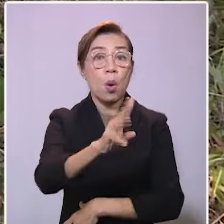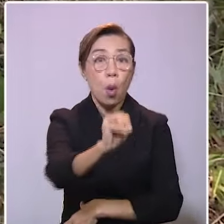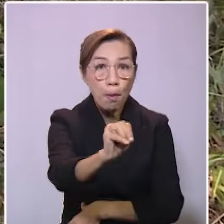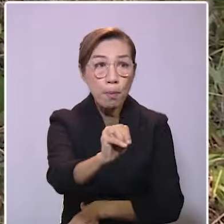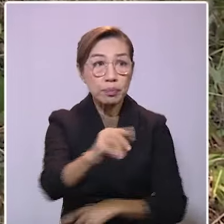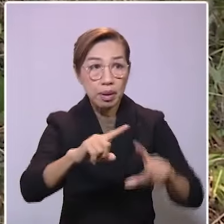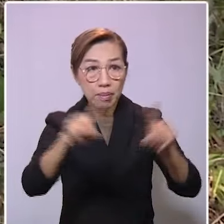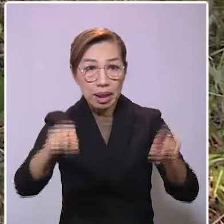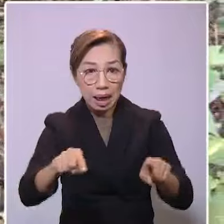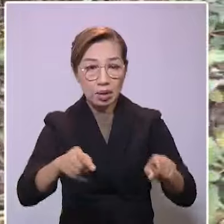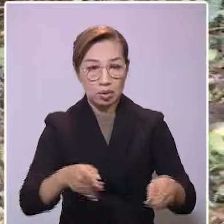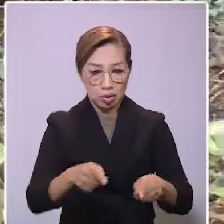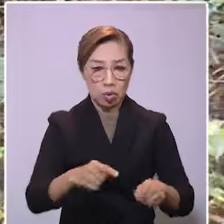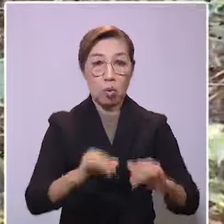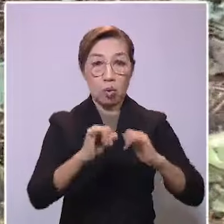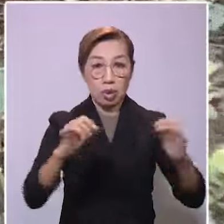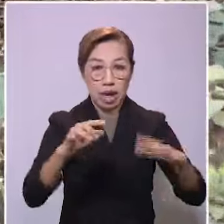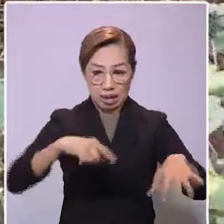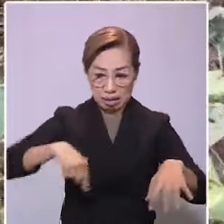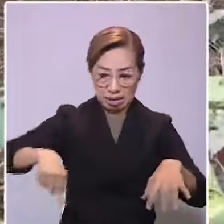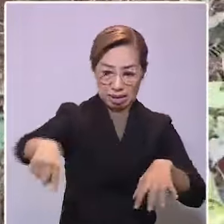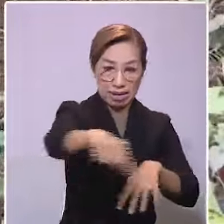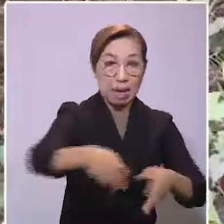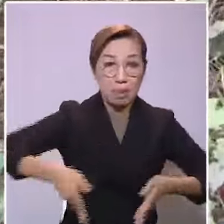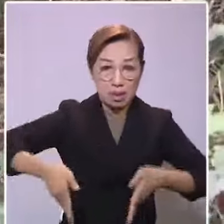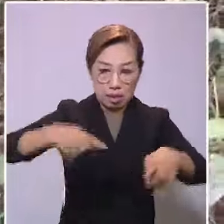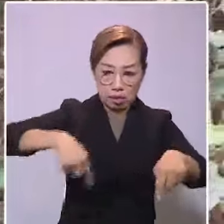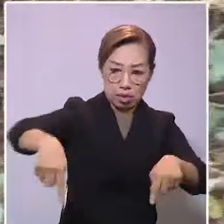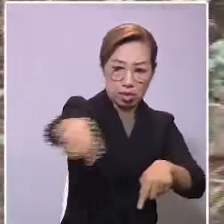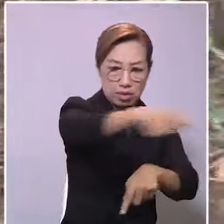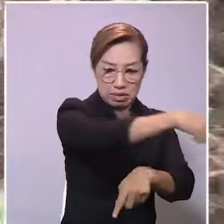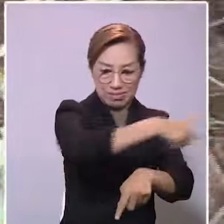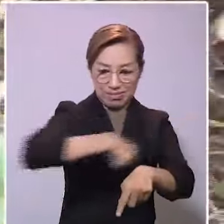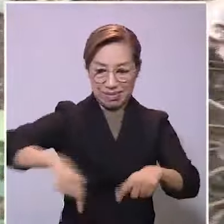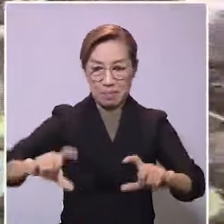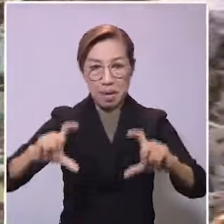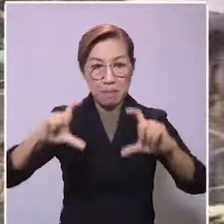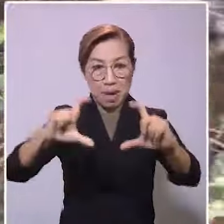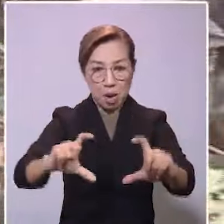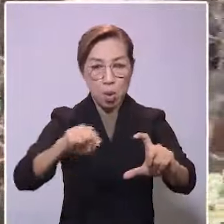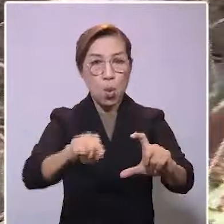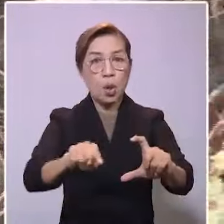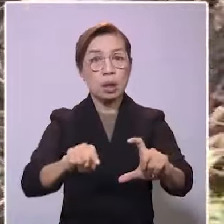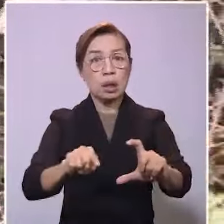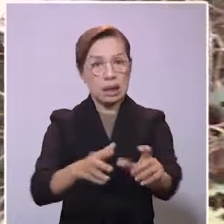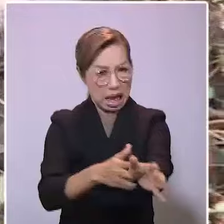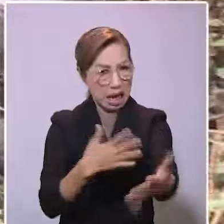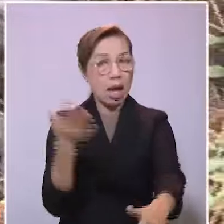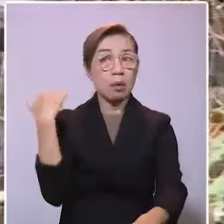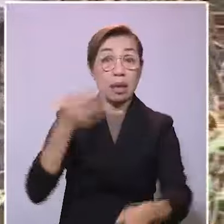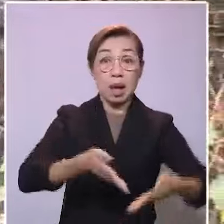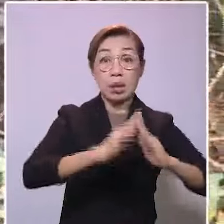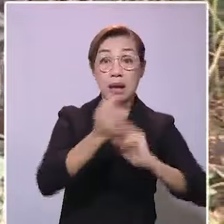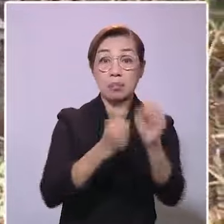ริมถนนรอบอุทยานอันนี้แหละอ้างว่าเป็นแนวเขตดั้งเดิมตั้งแต่ก่อนก่อตั้งอุทยานปี 2505เลย